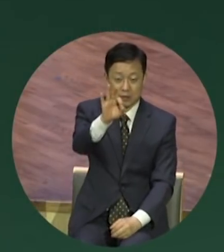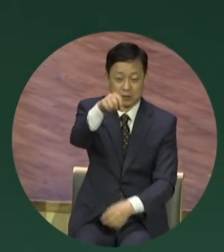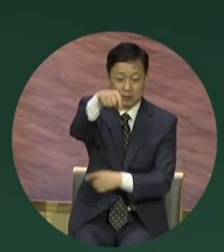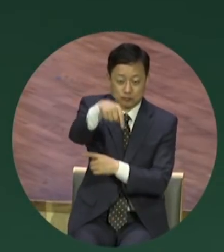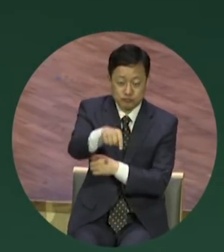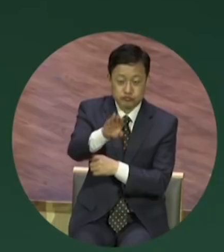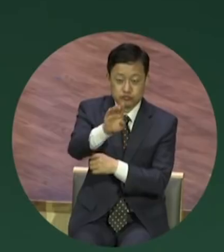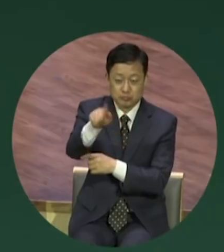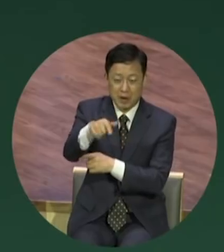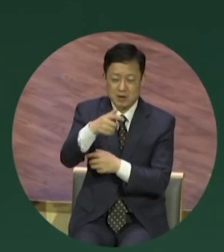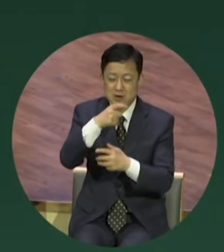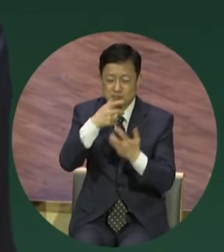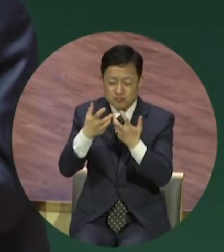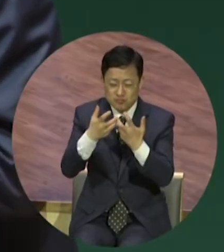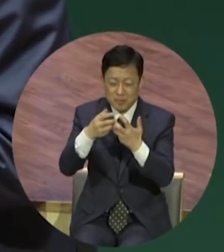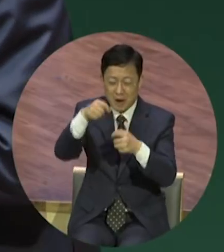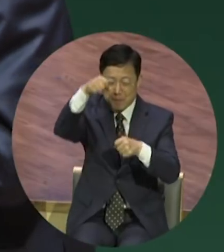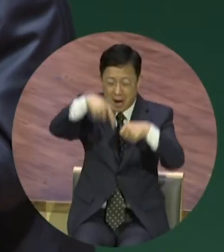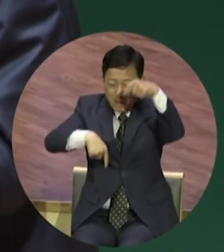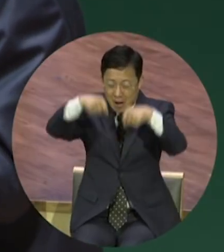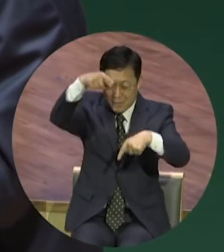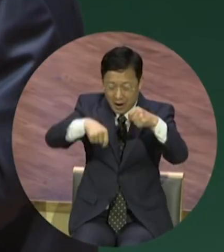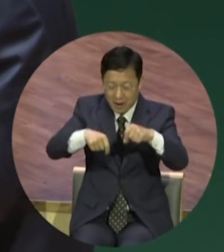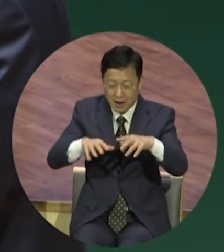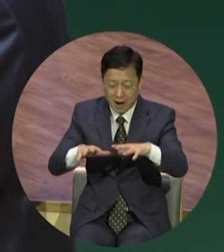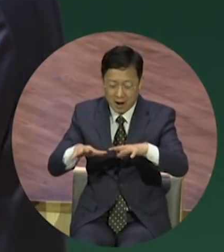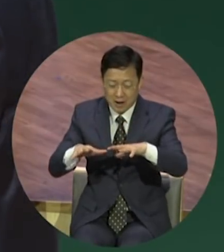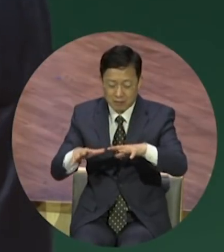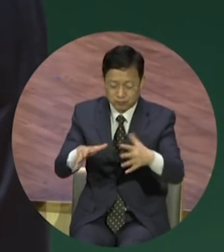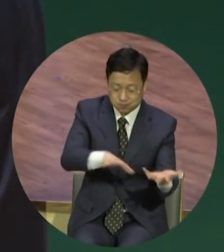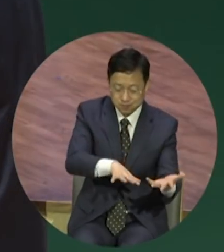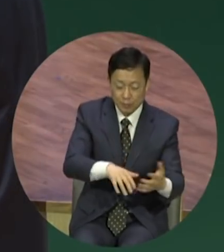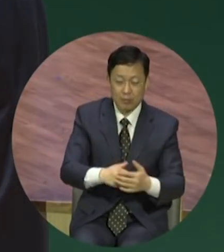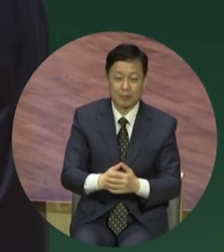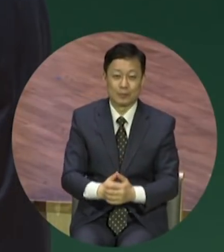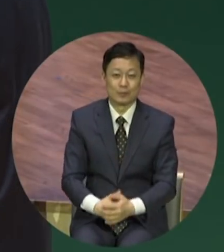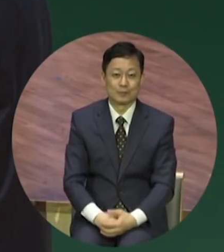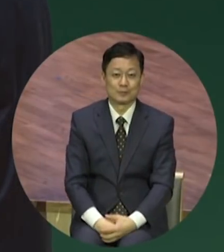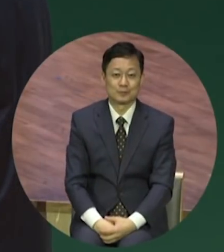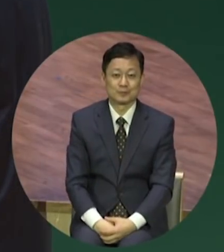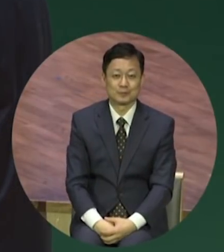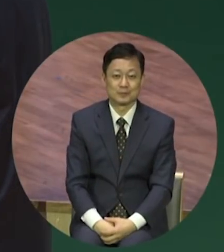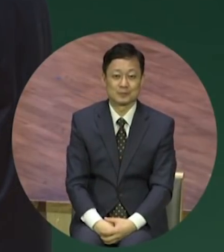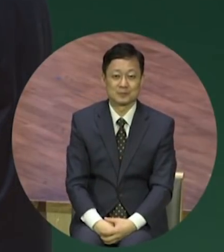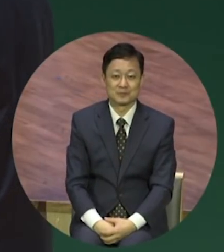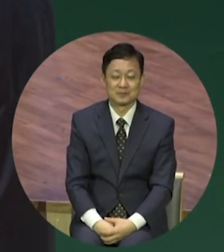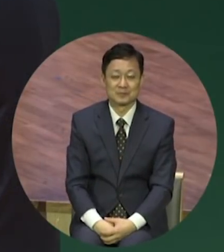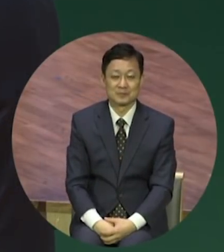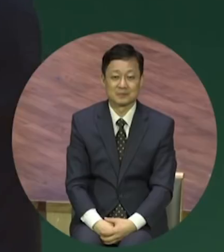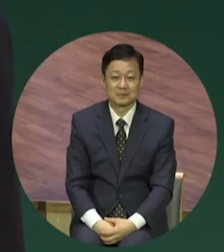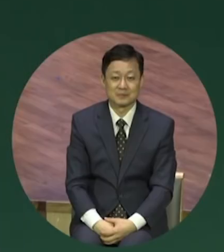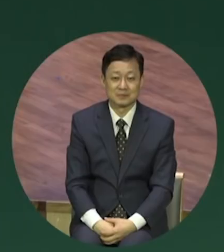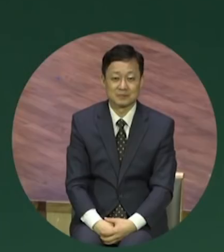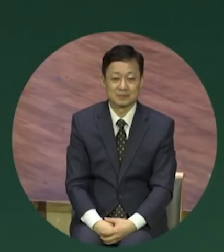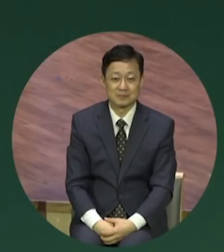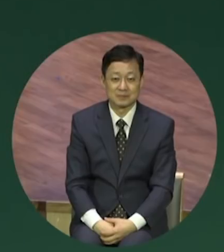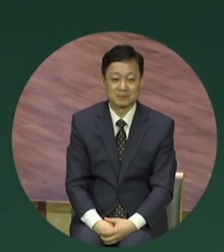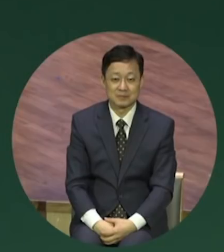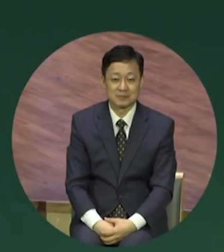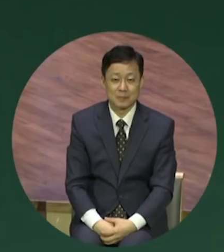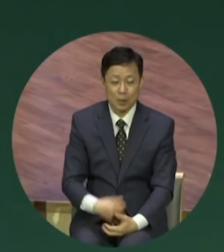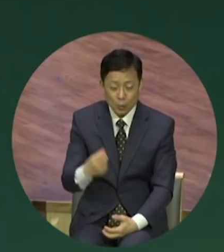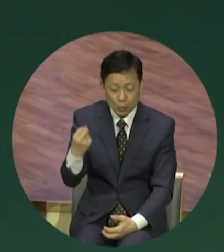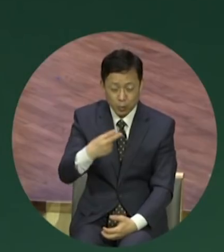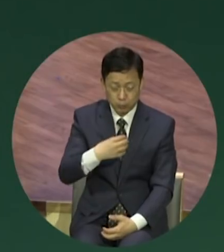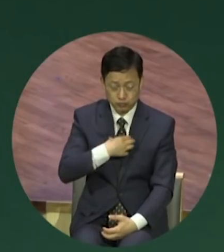God sends a sign. We see that there were these great joint forces standing against them, and God sent hail to strike them down. 그런데 위기가 온 거요.